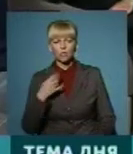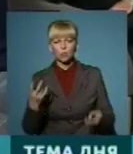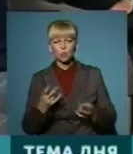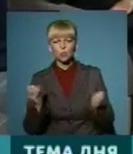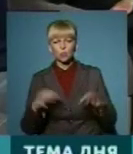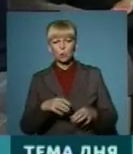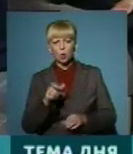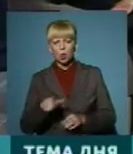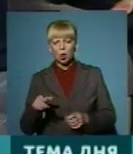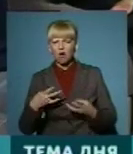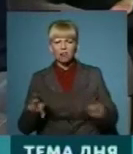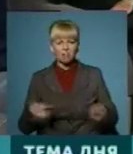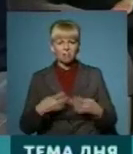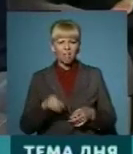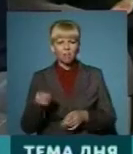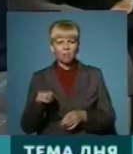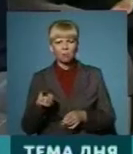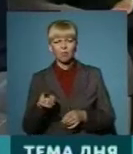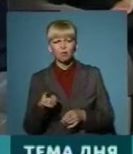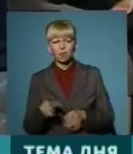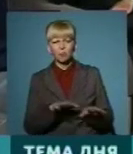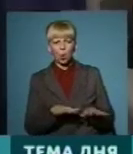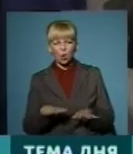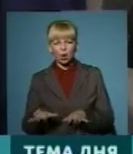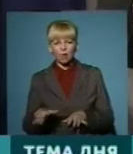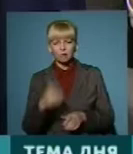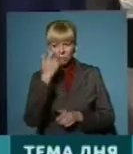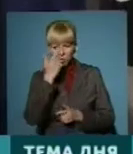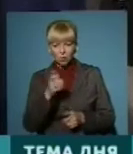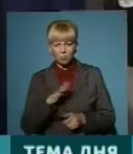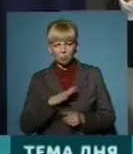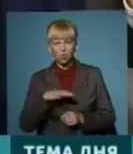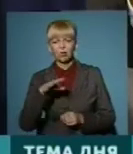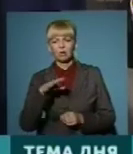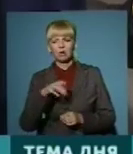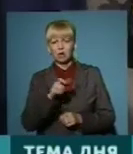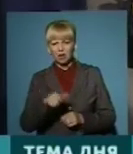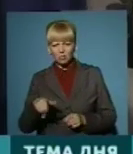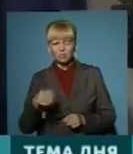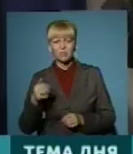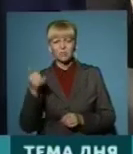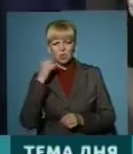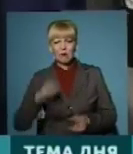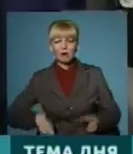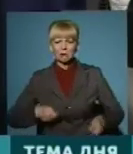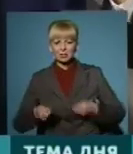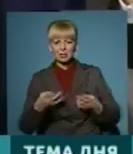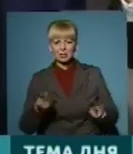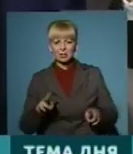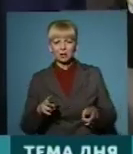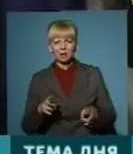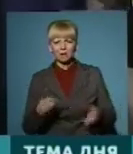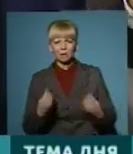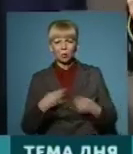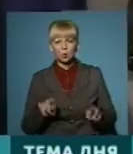там людей на турецькій, не треба, тому що там будуть провокації, не треба. І предупреждали. І були хлопці, навіть з адміністрації, дзвонили, Олег, не треба. Дали нам клуб